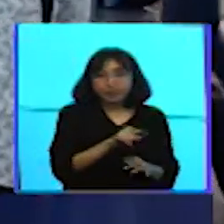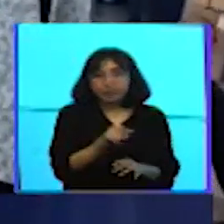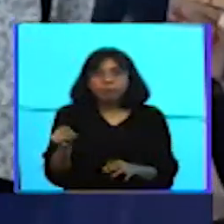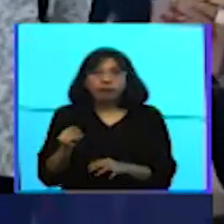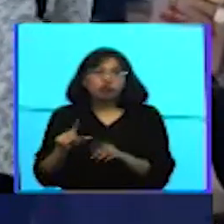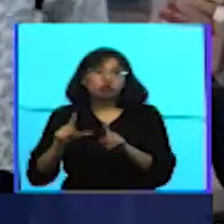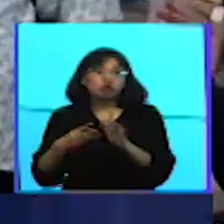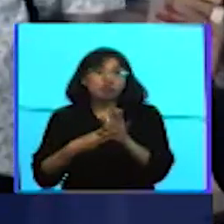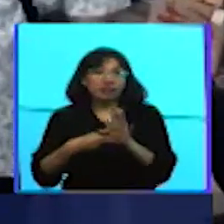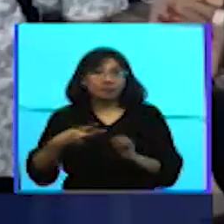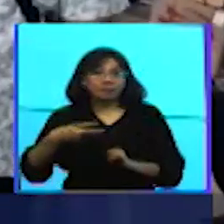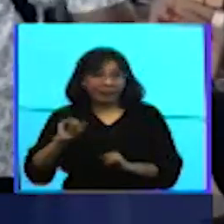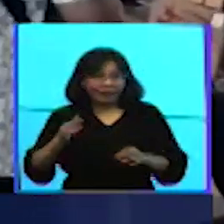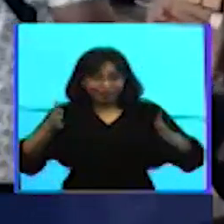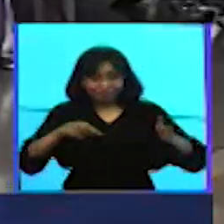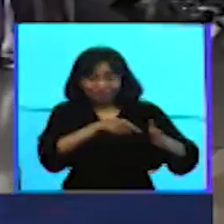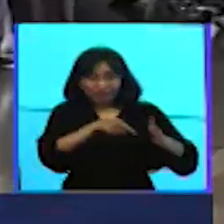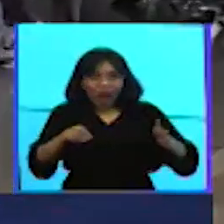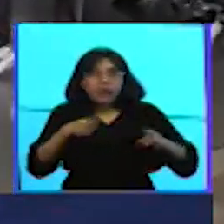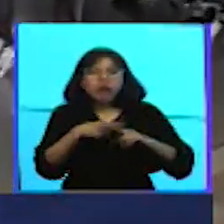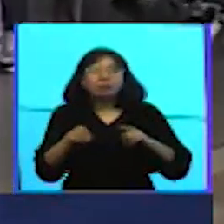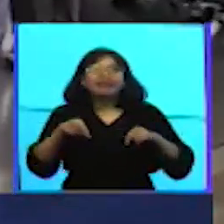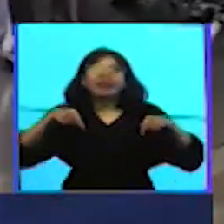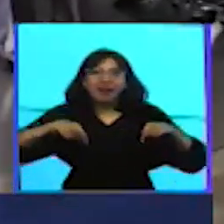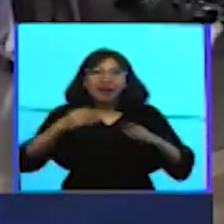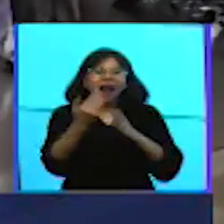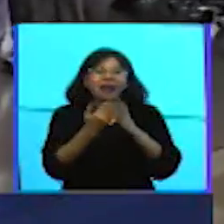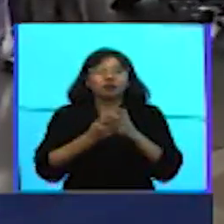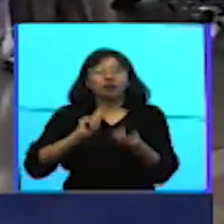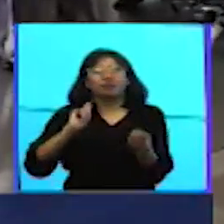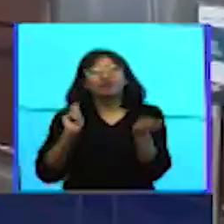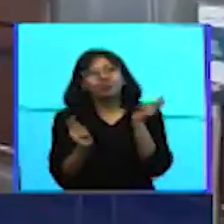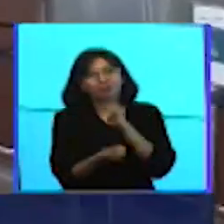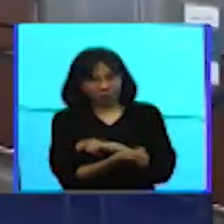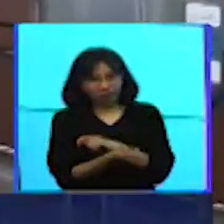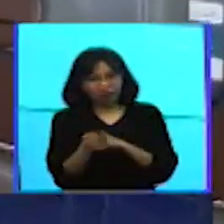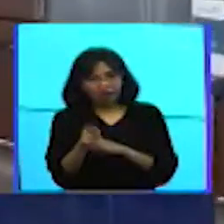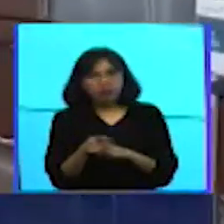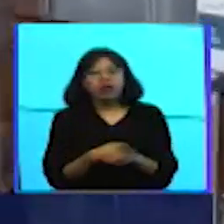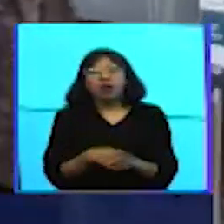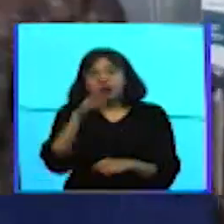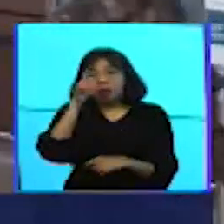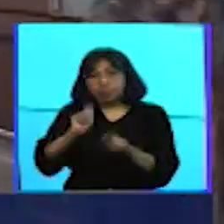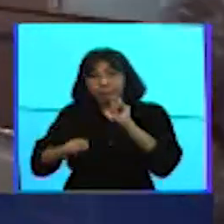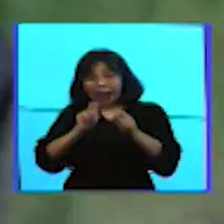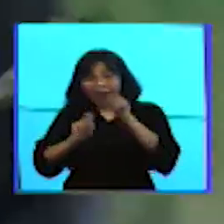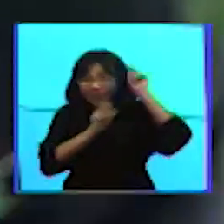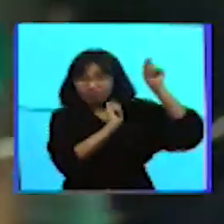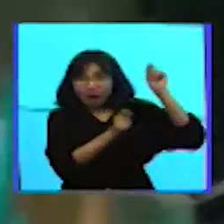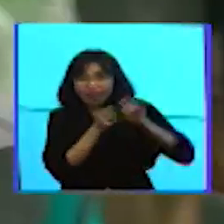Namun lewat aturan baru, Satgas menambah jadwal pengetatan 14 hari sebelum larangan mudik dan 7 hari setelah larangan